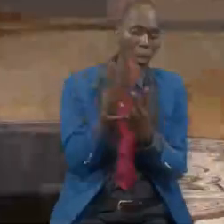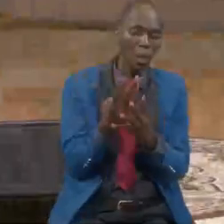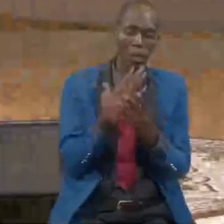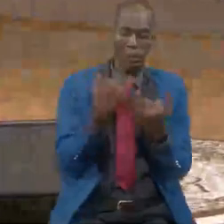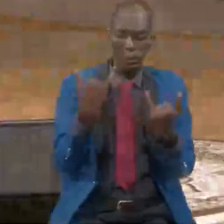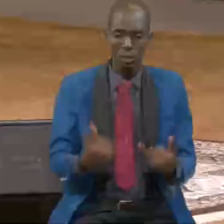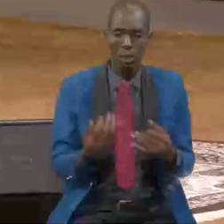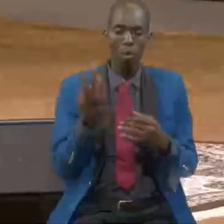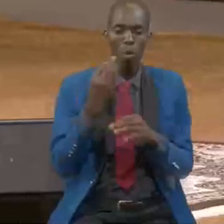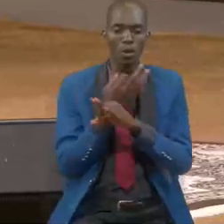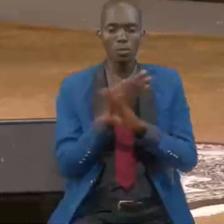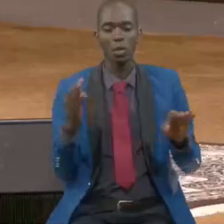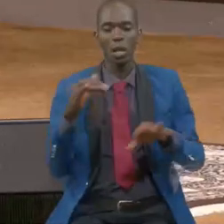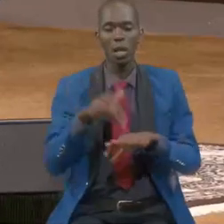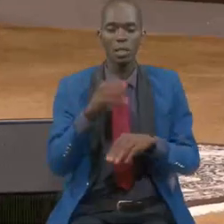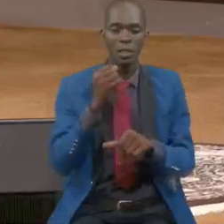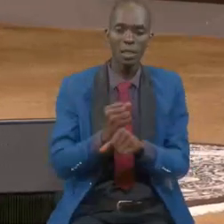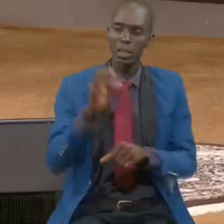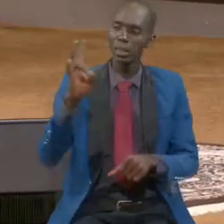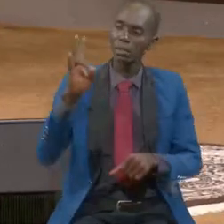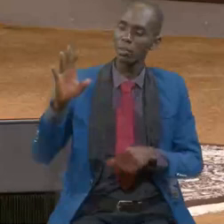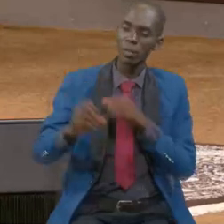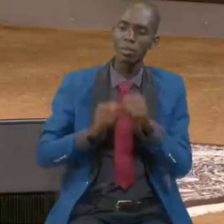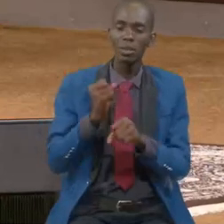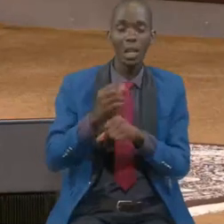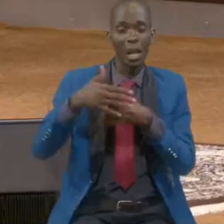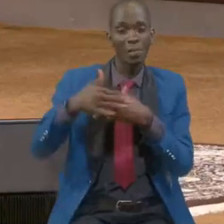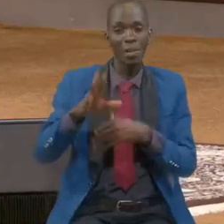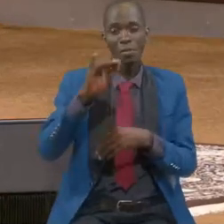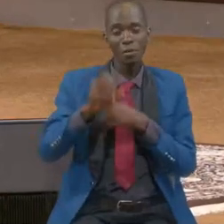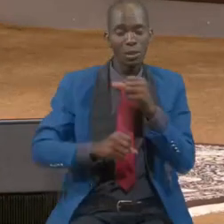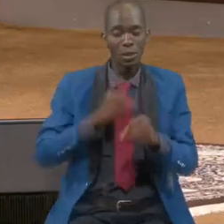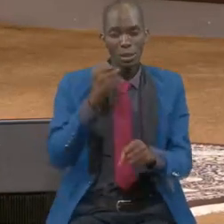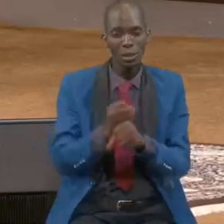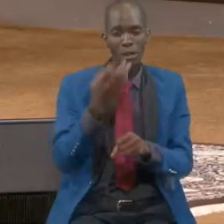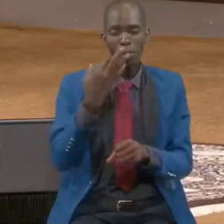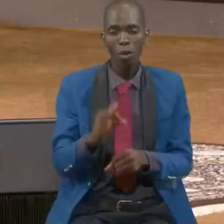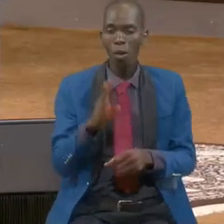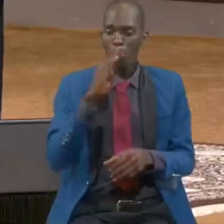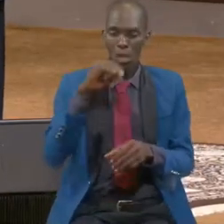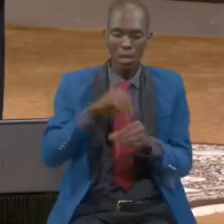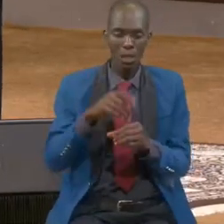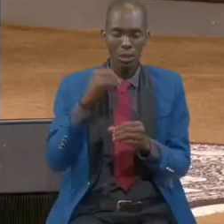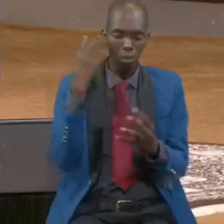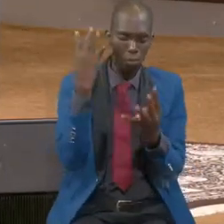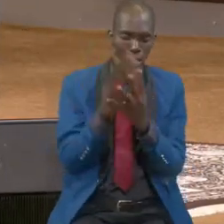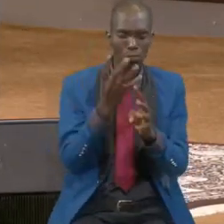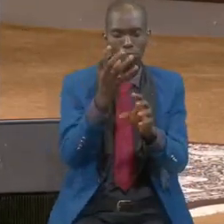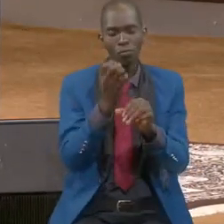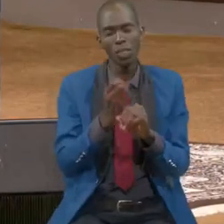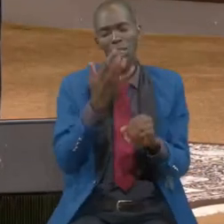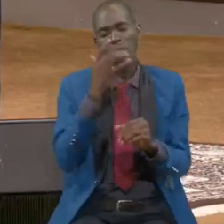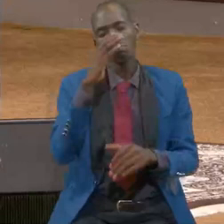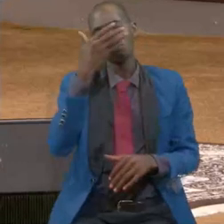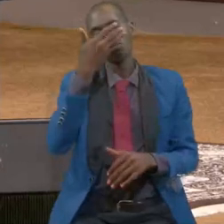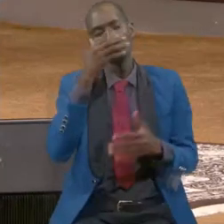première chose qu'il voudrait voir, il voudrait se mirer. Après 50 ans d'être en prison, lorsqu'il a